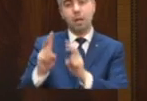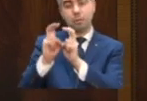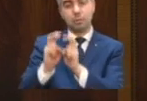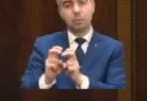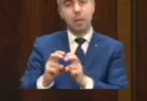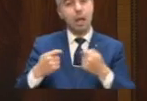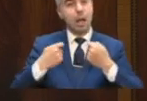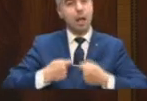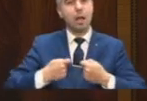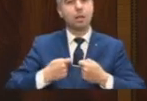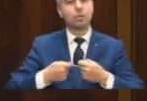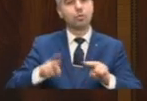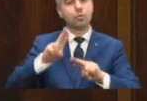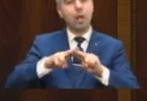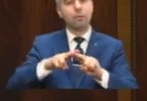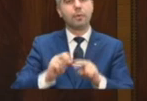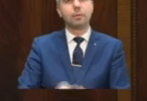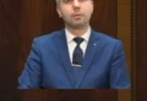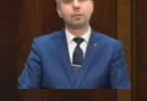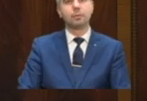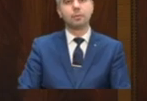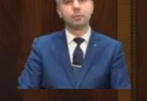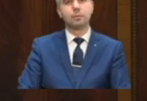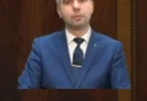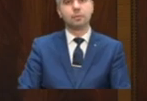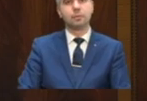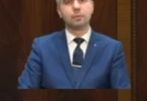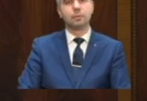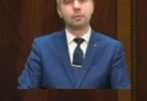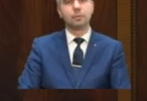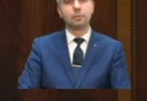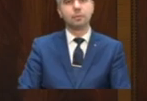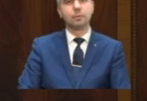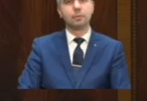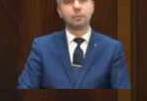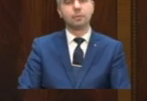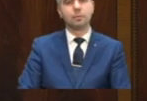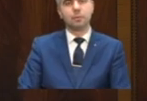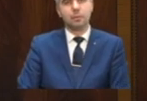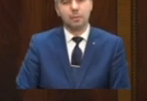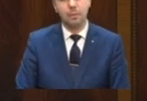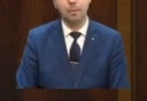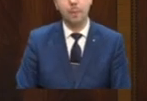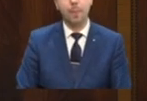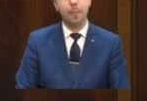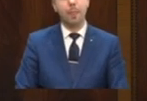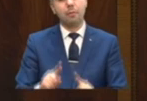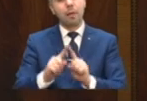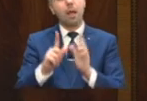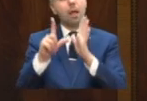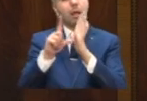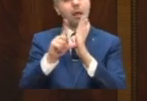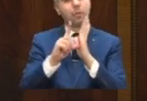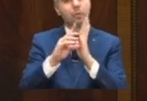للإحترام للرئاسة. اسمح لي السيد النائب المحترم، رجع المقتضيات، رجع المقتضيات النظام